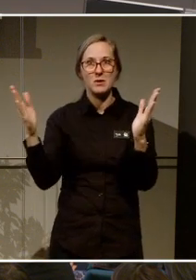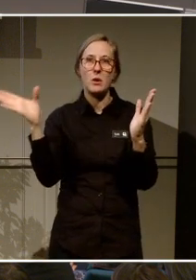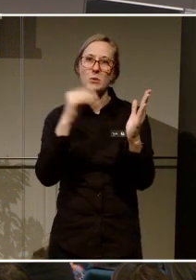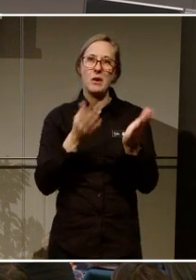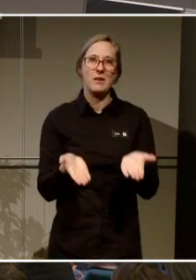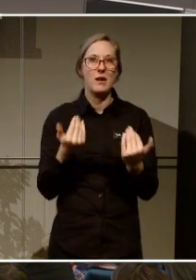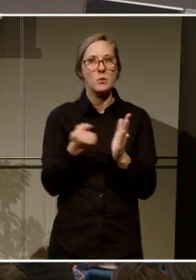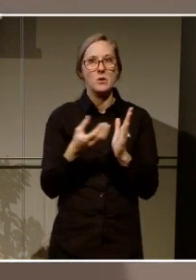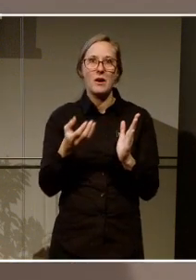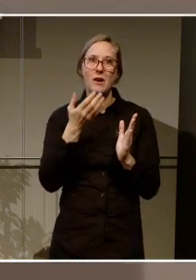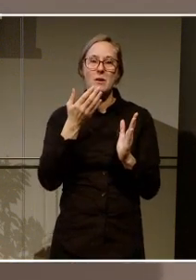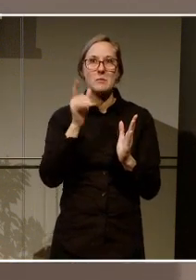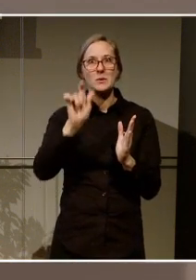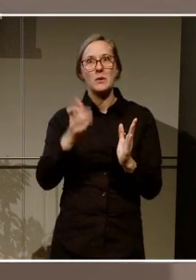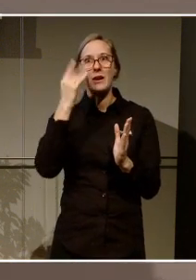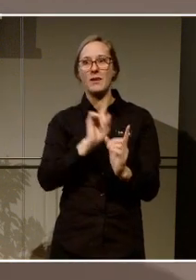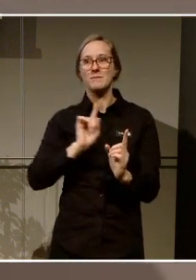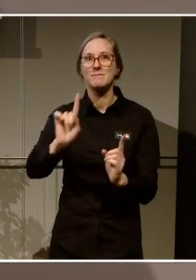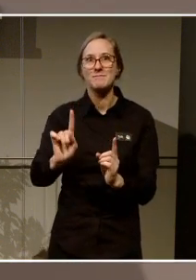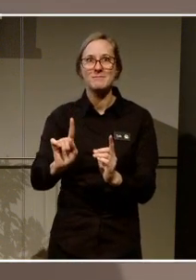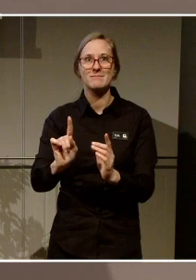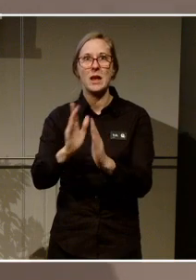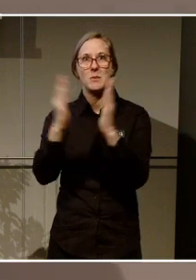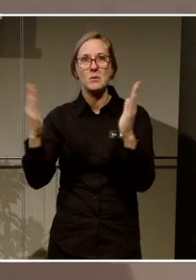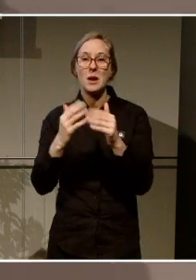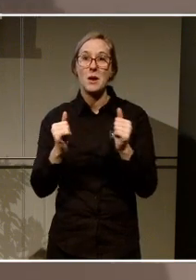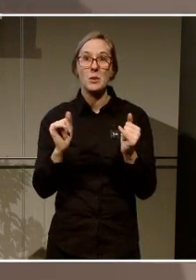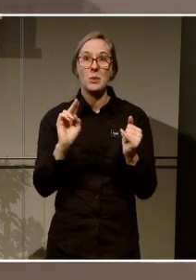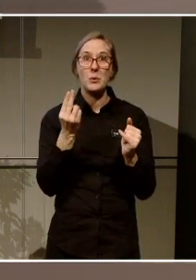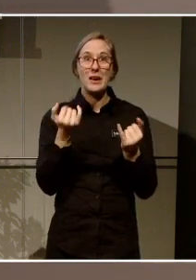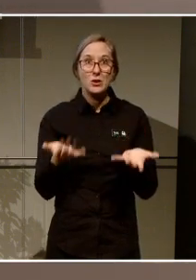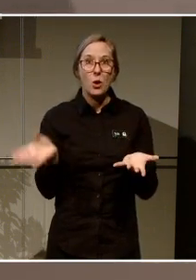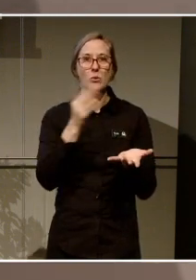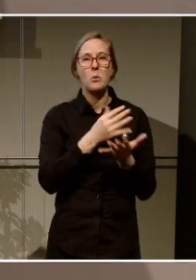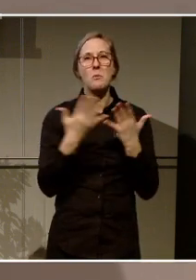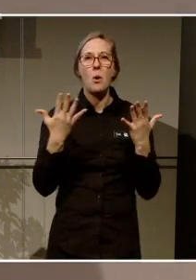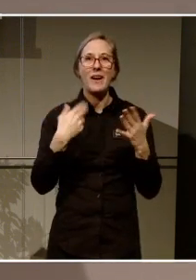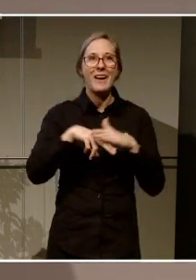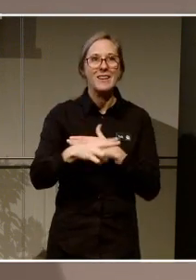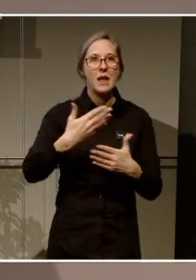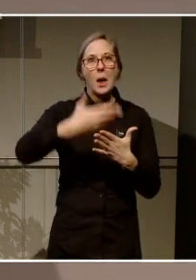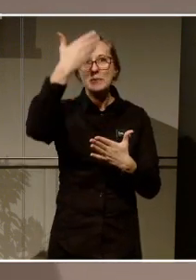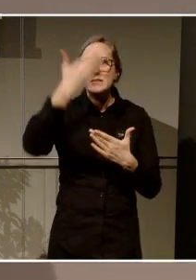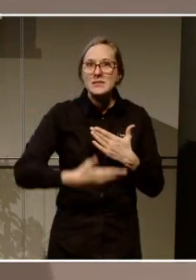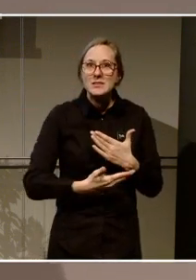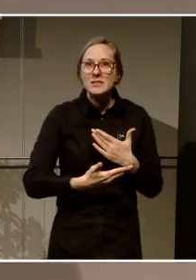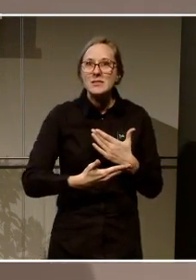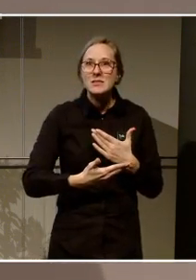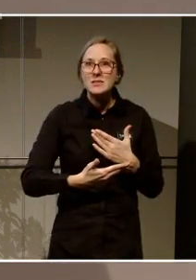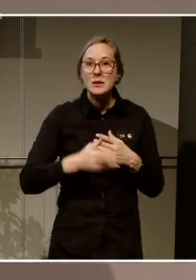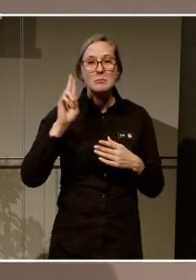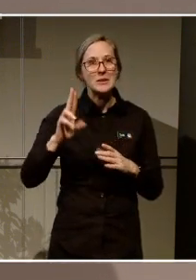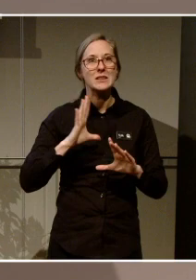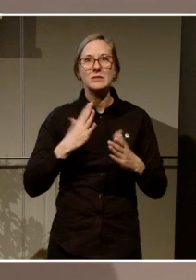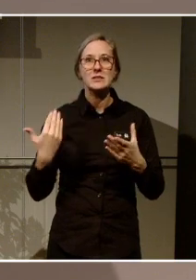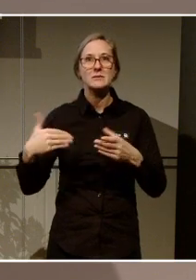till biblioteket. Men idag är det ju många som surfar in på era hemsidor i de organisationer som ni jobbar i, som inte